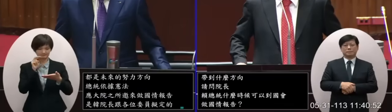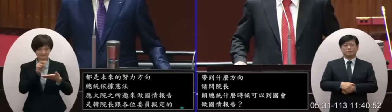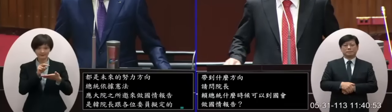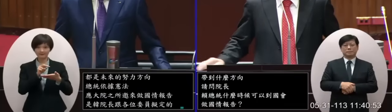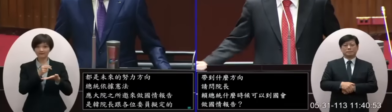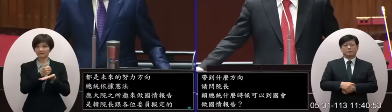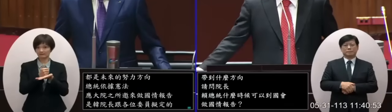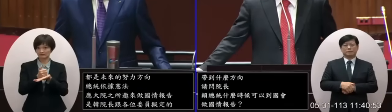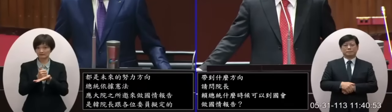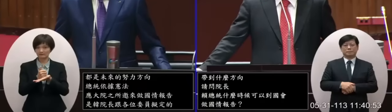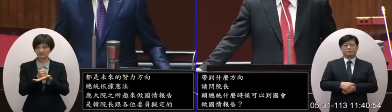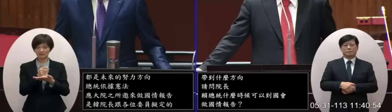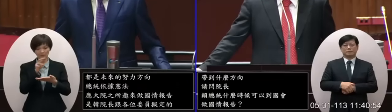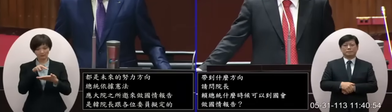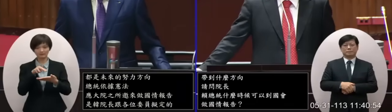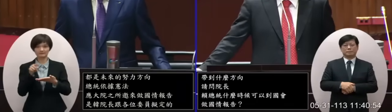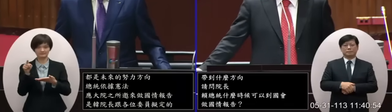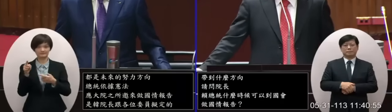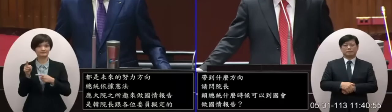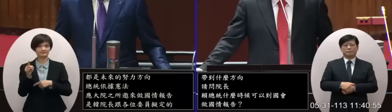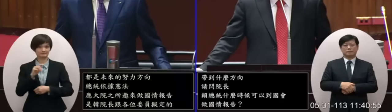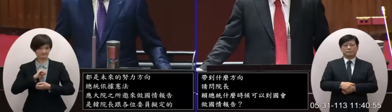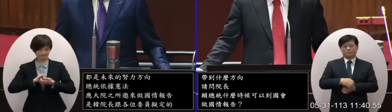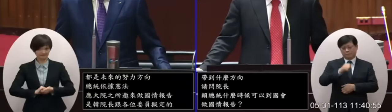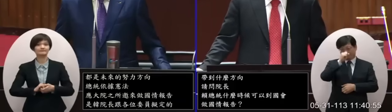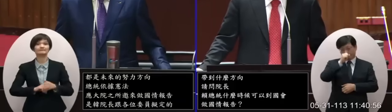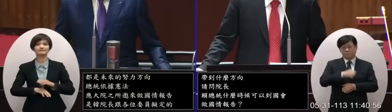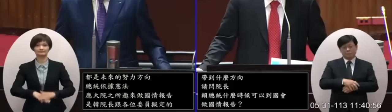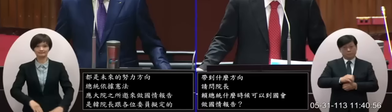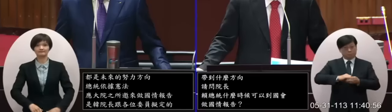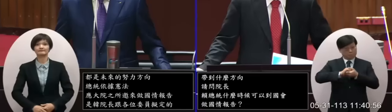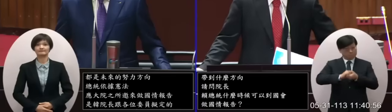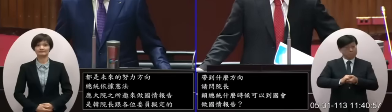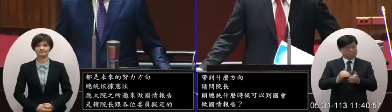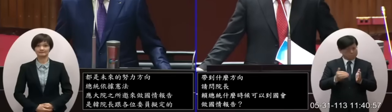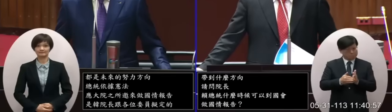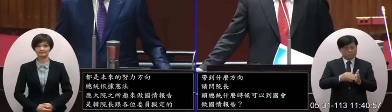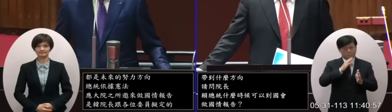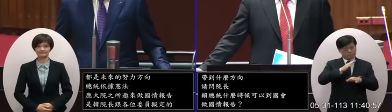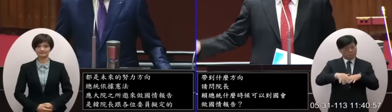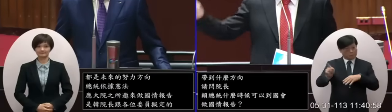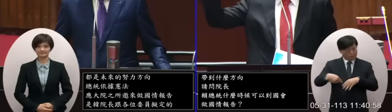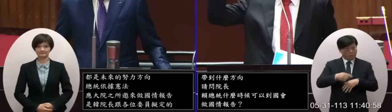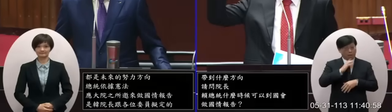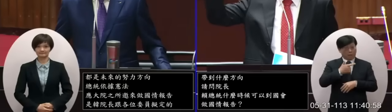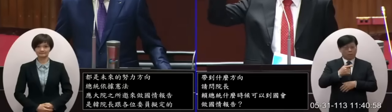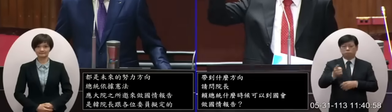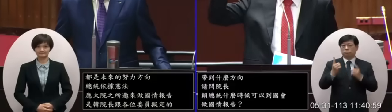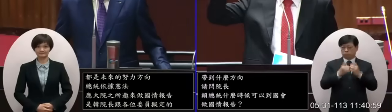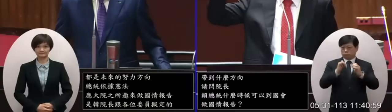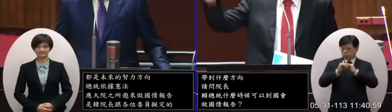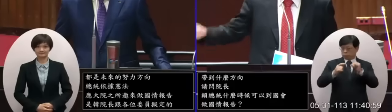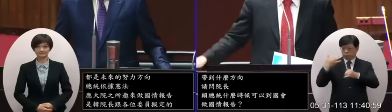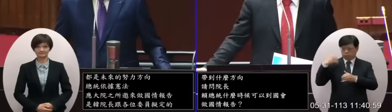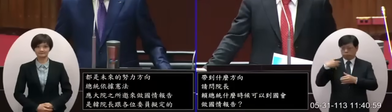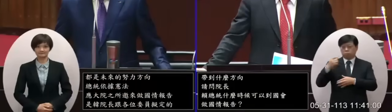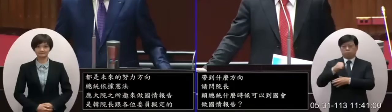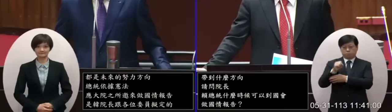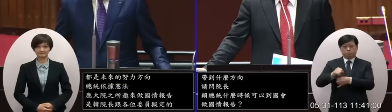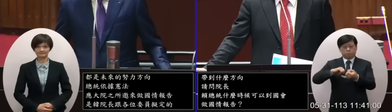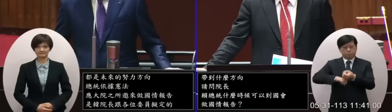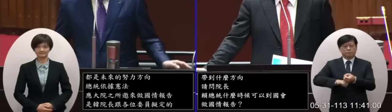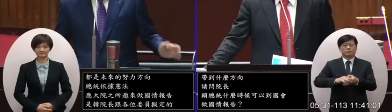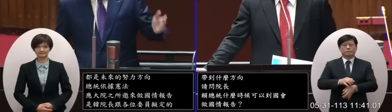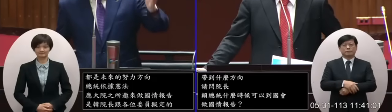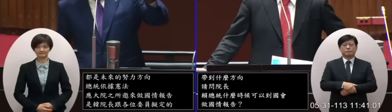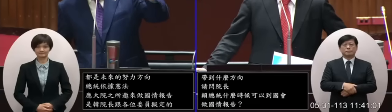的内容的时候，他就会做出决定。 好，做出的决定应该是会来吧，这是对人民的承诺。 我